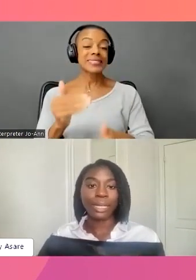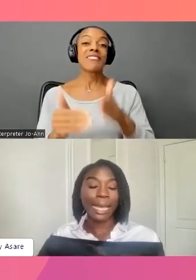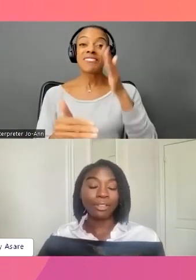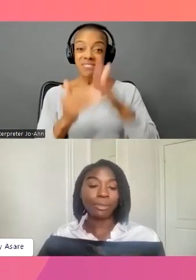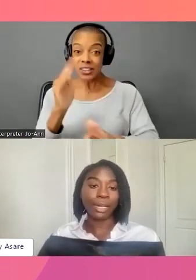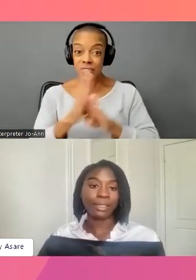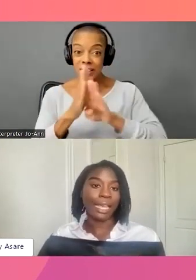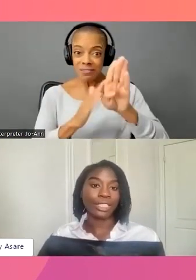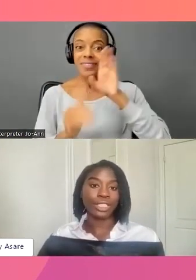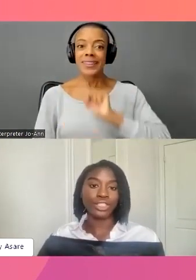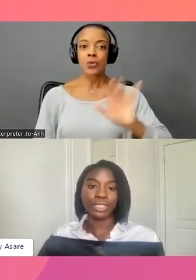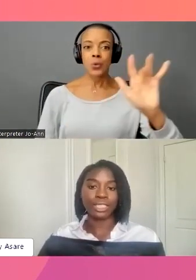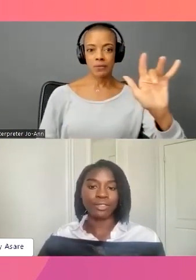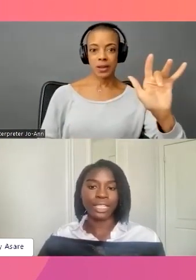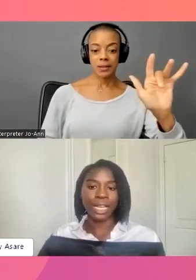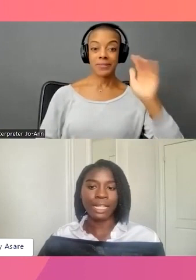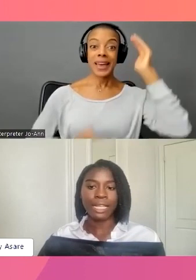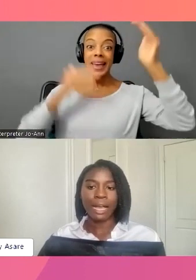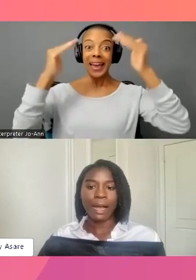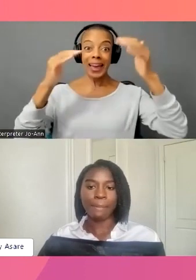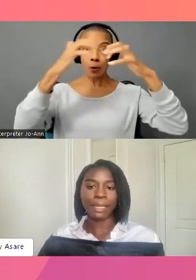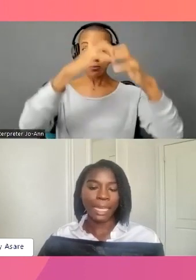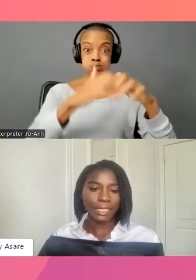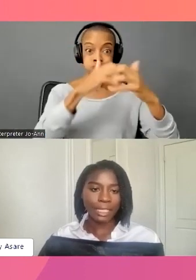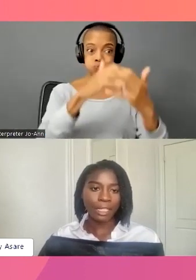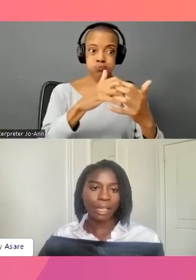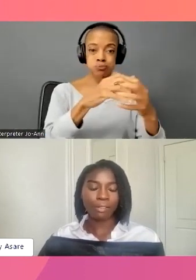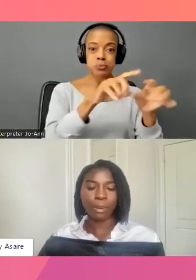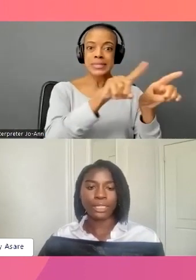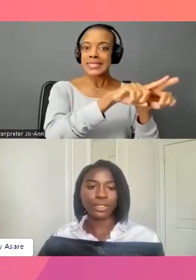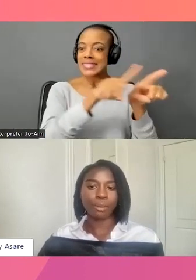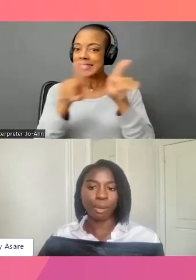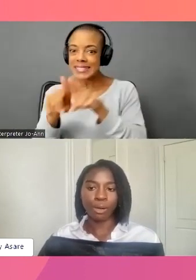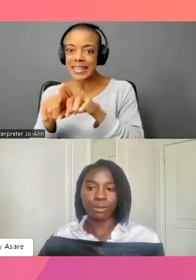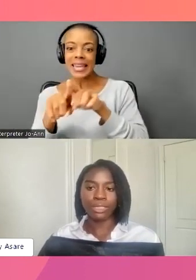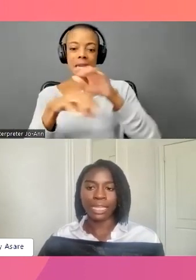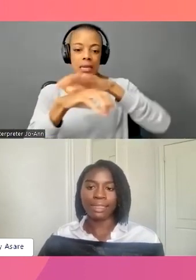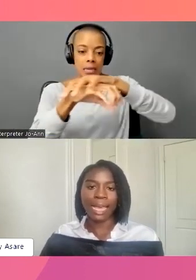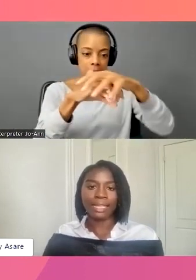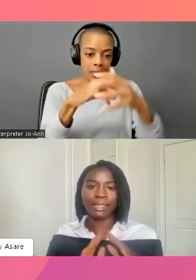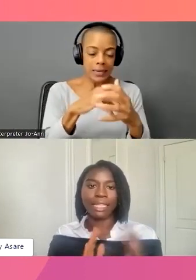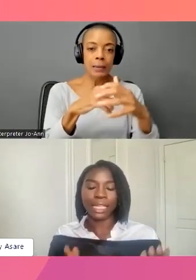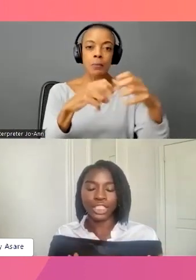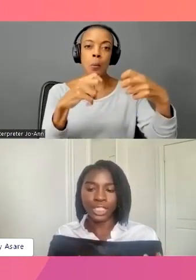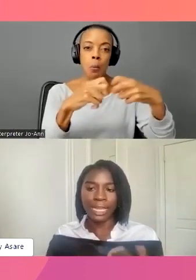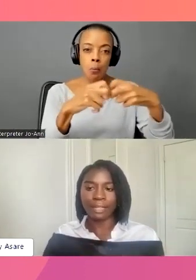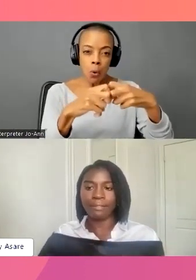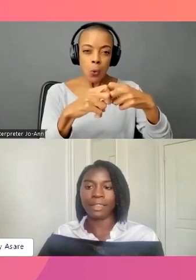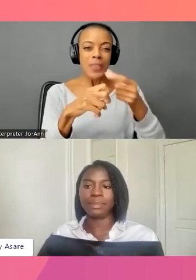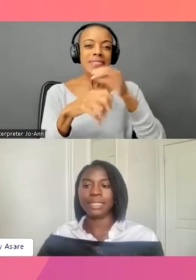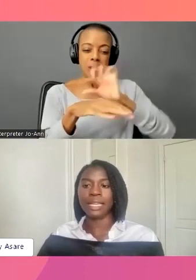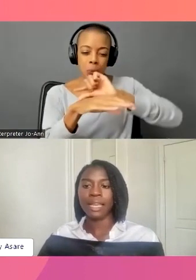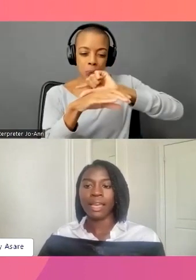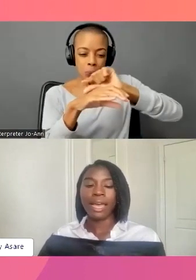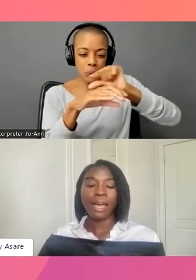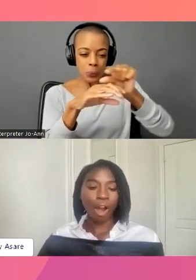et le développement se termine à peu près à l'âge de 25 ans. Le cerveau adulte est tout aussi